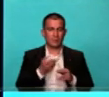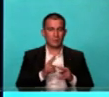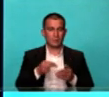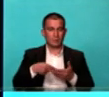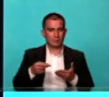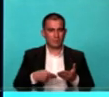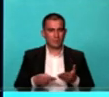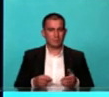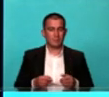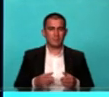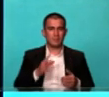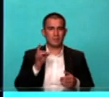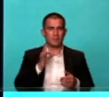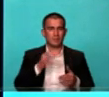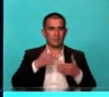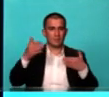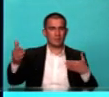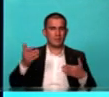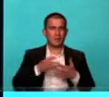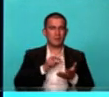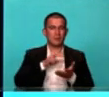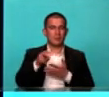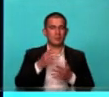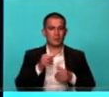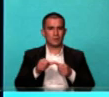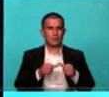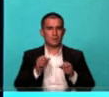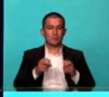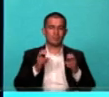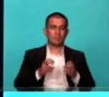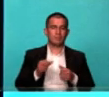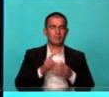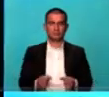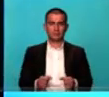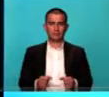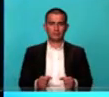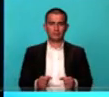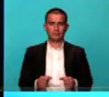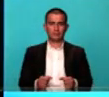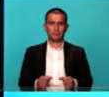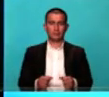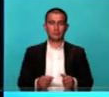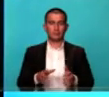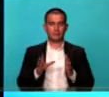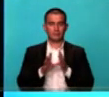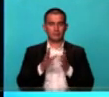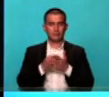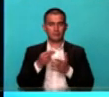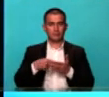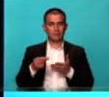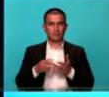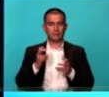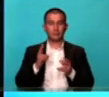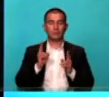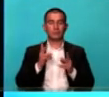imzolash, masofadan turib davlat xizmatlaridan foydalanish mumkin. Elektron raqamli imzo